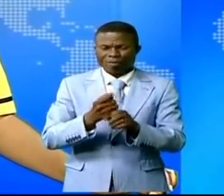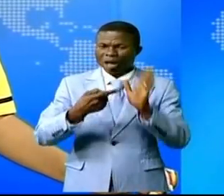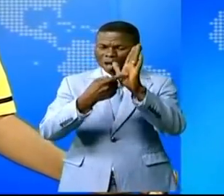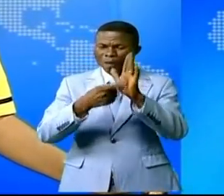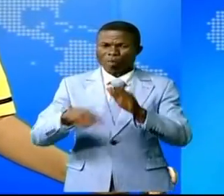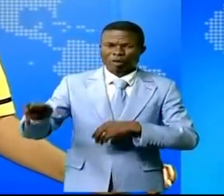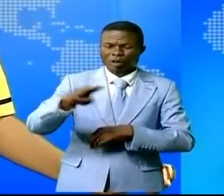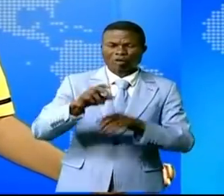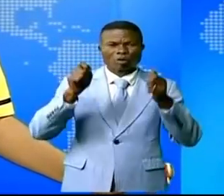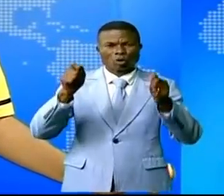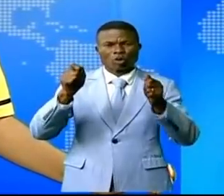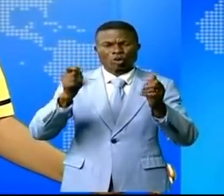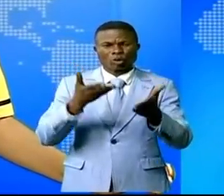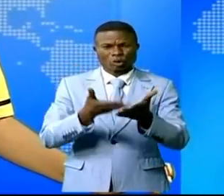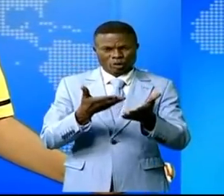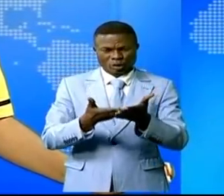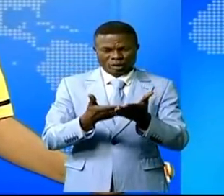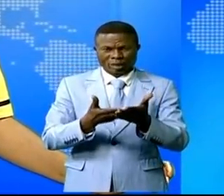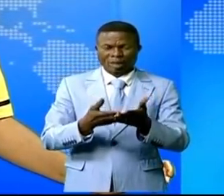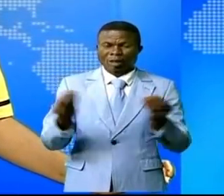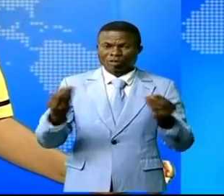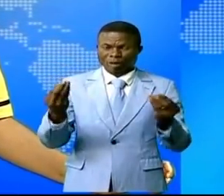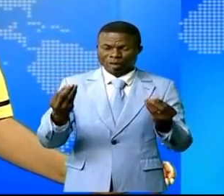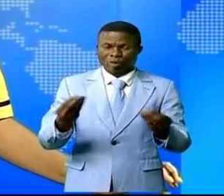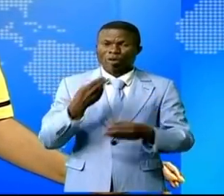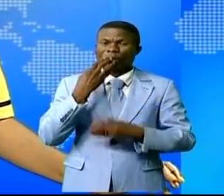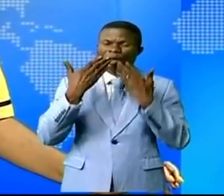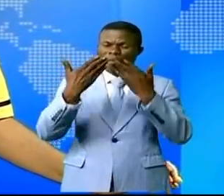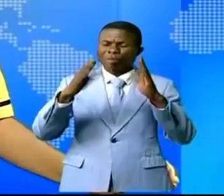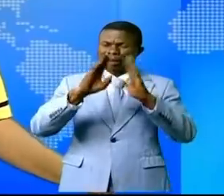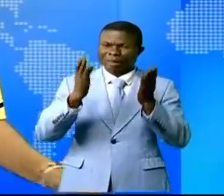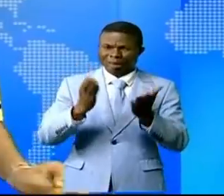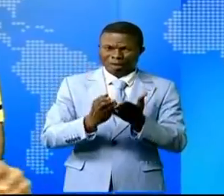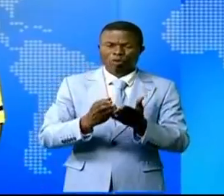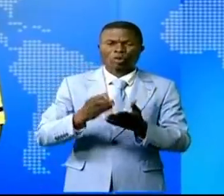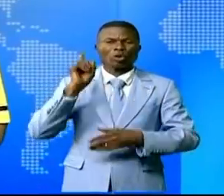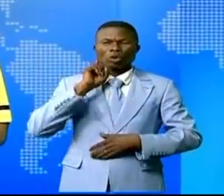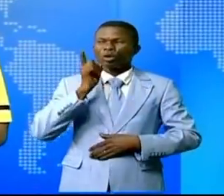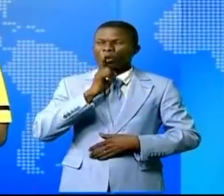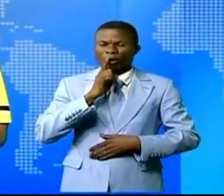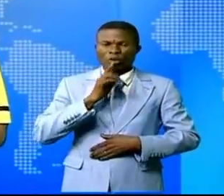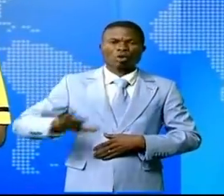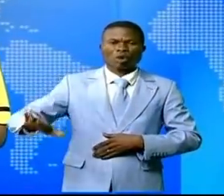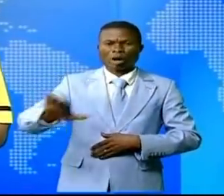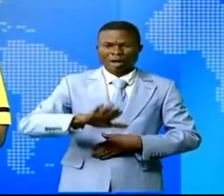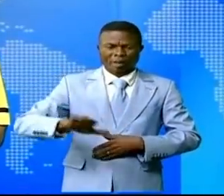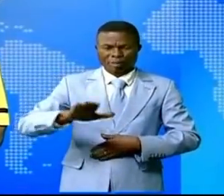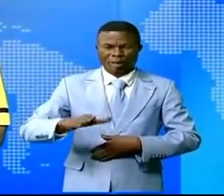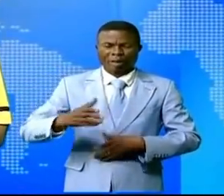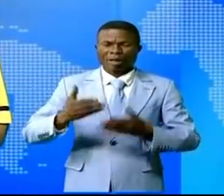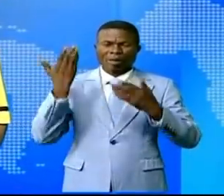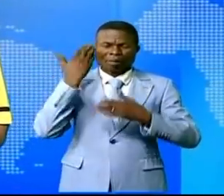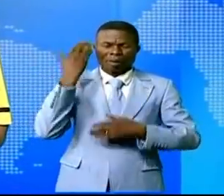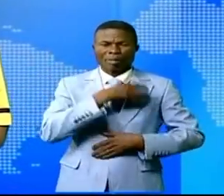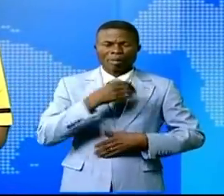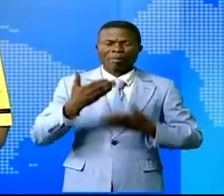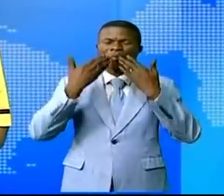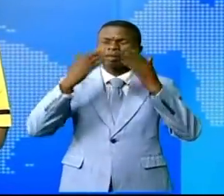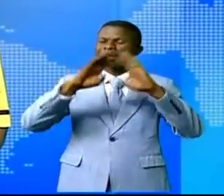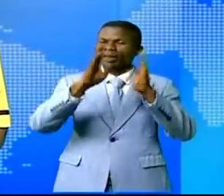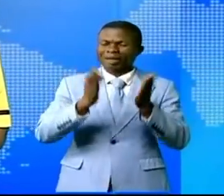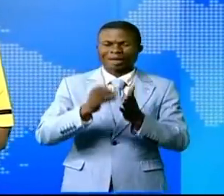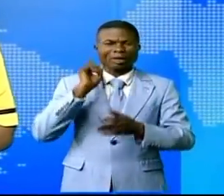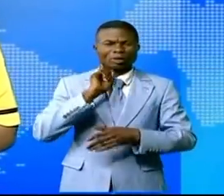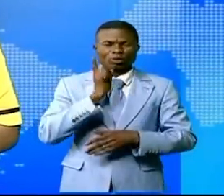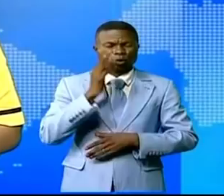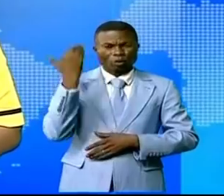de Oscar Joseph Mbalkaïge. C'est la fin de ces 19h sur la RTNT, mesdames et messieurs. Merci à vous